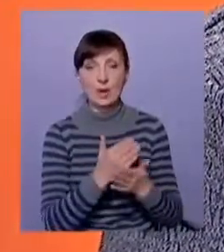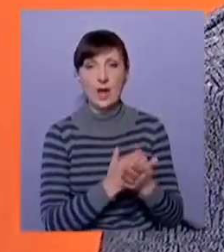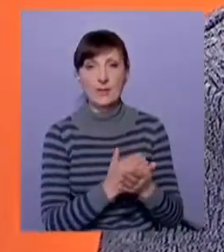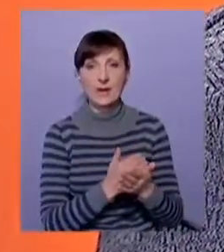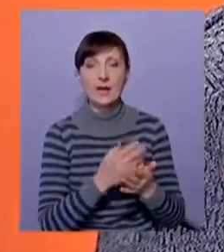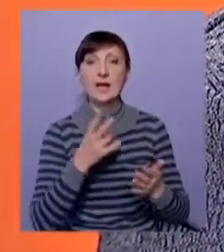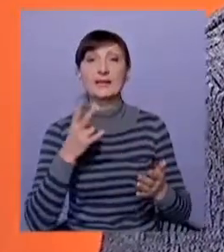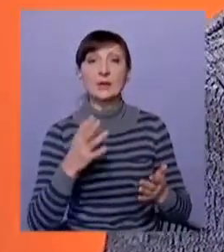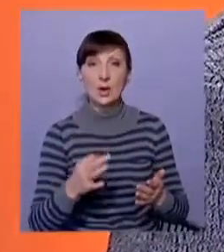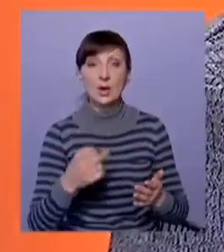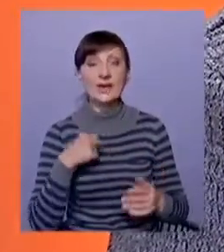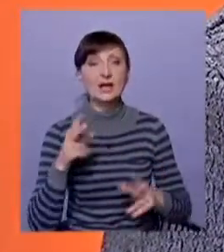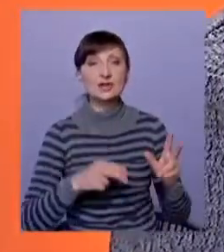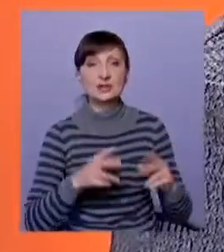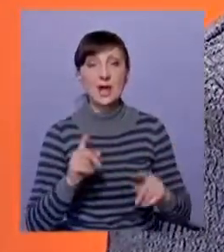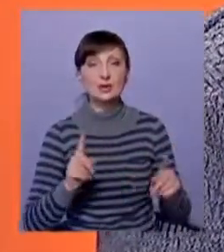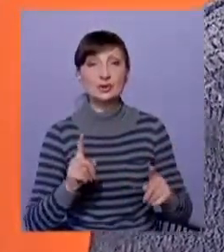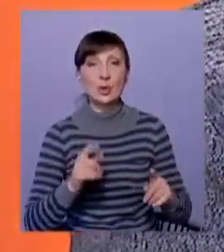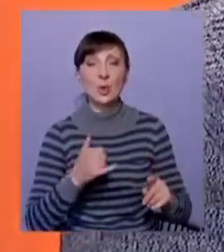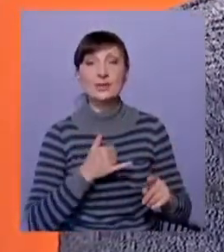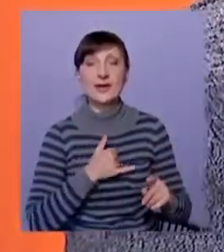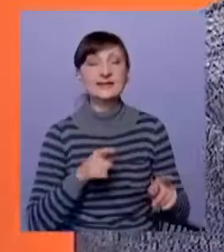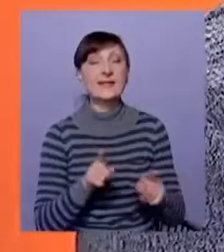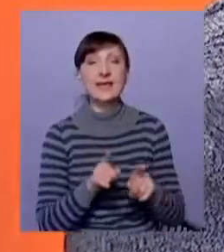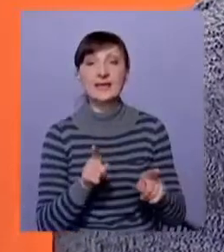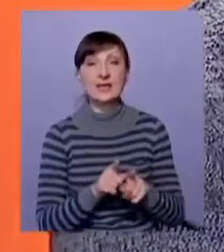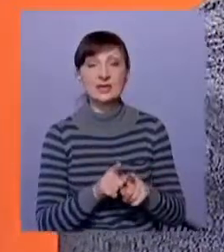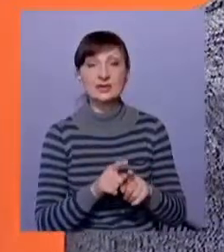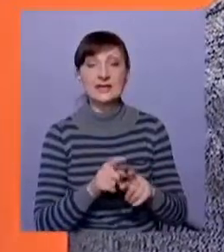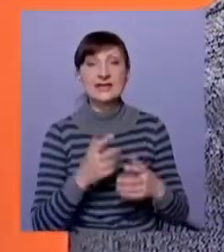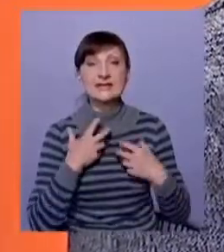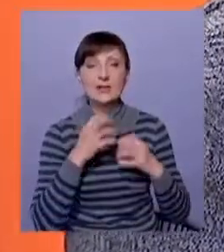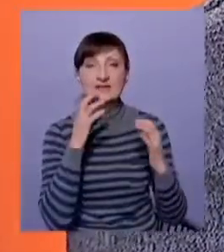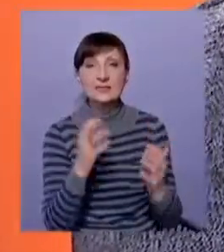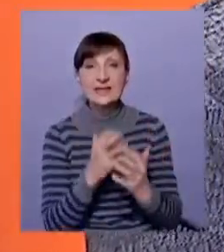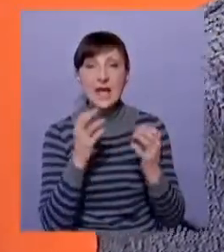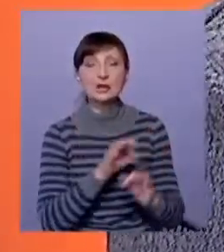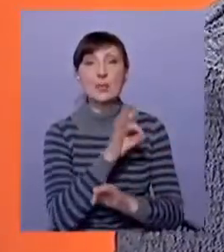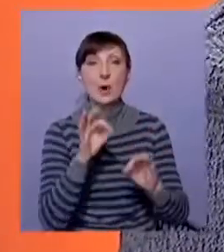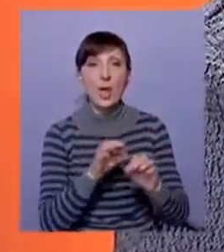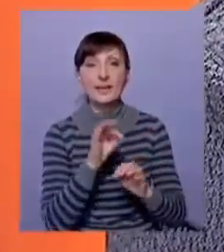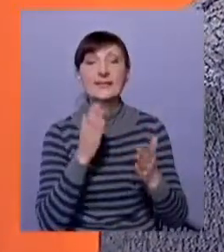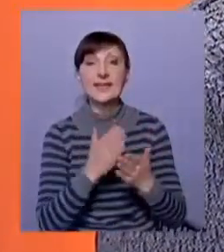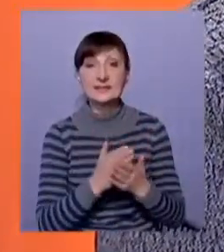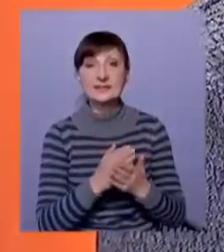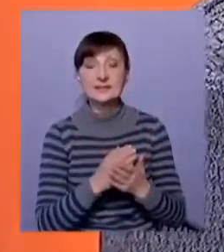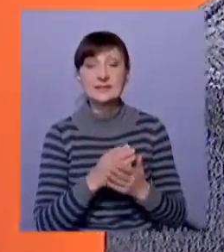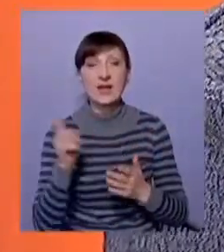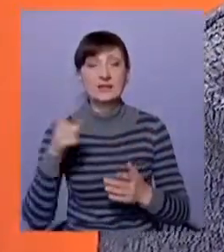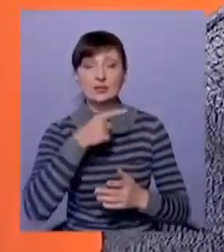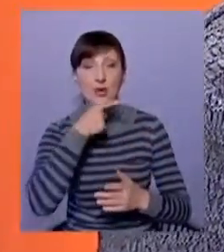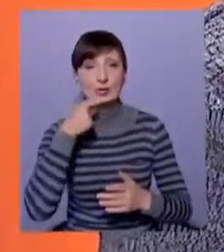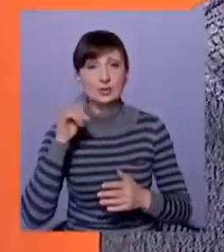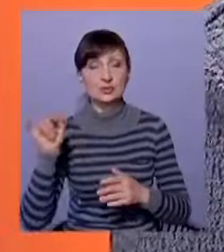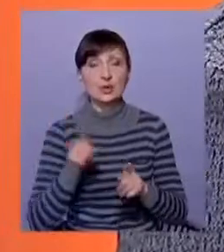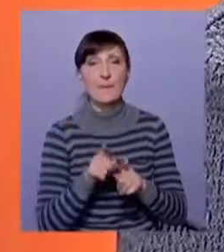но я считаю, что у нас такие же аналогичные здоровьесберегающие проекты, что и предложили, показали нам